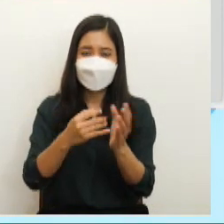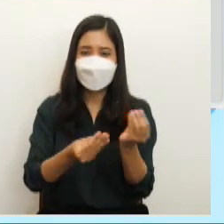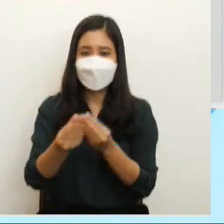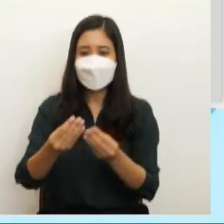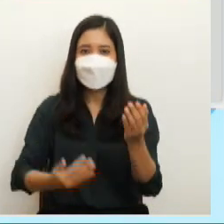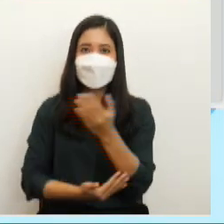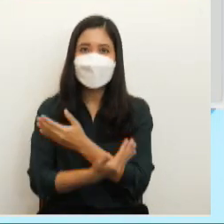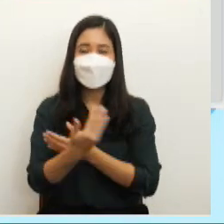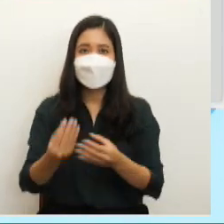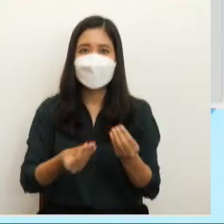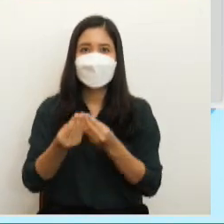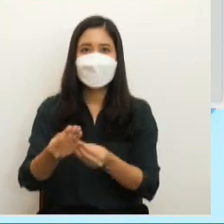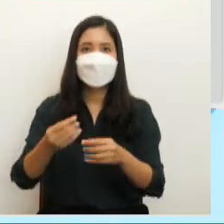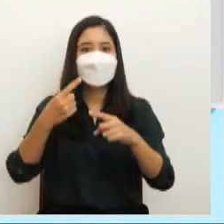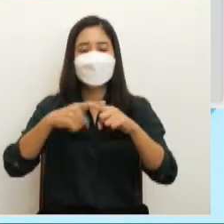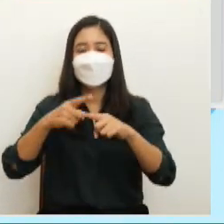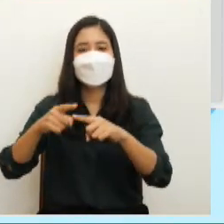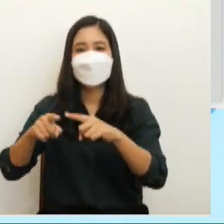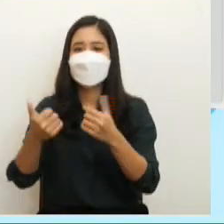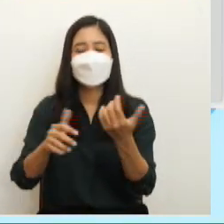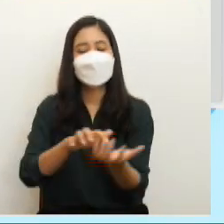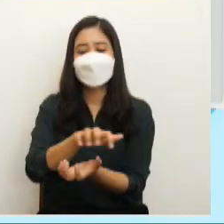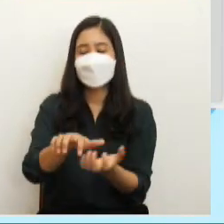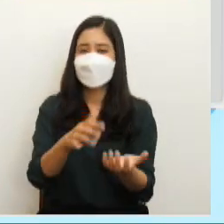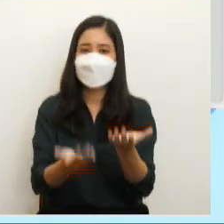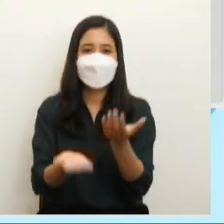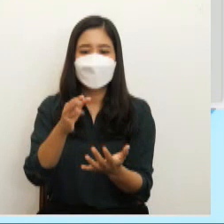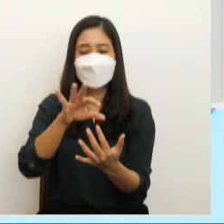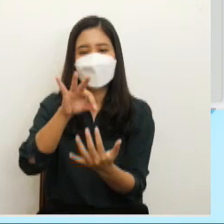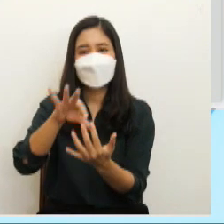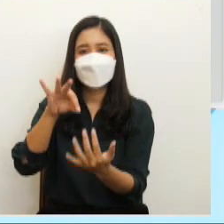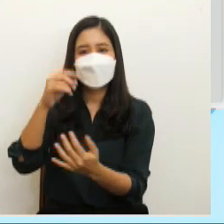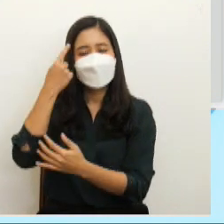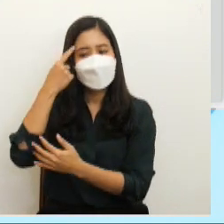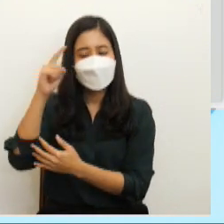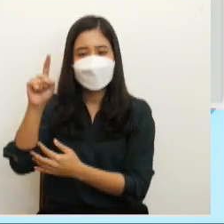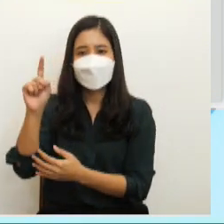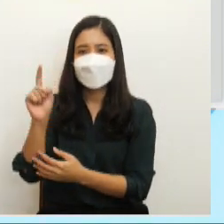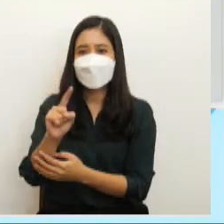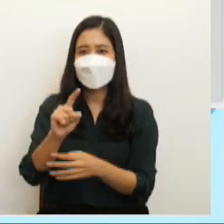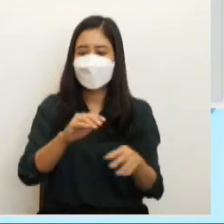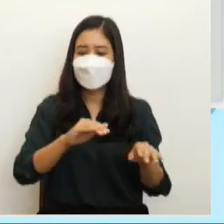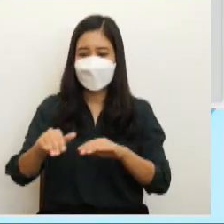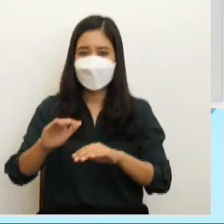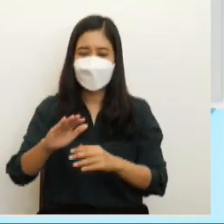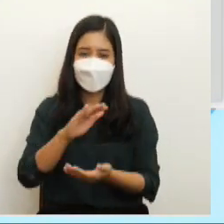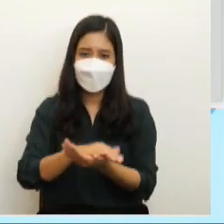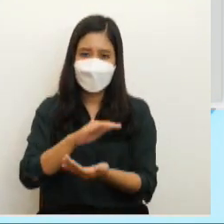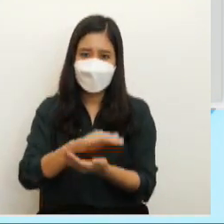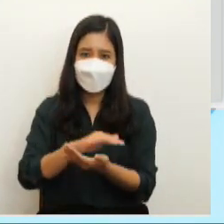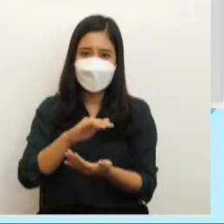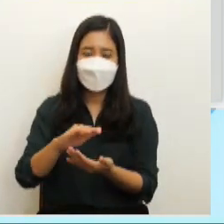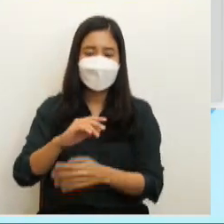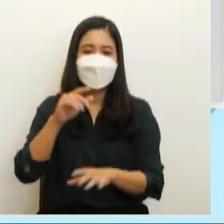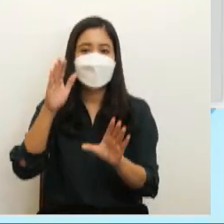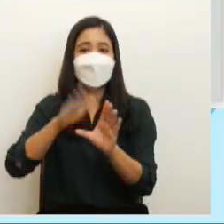ให้ใช้หลายๆรูปแบบปนกันไปเพราะเราคำนึงถึงความพร้อมของนักเรียนความสมัครใจของ